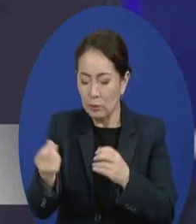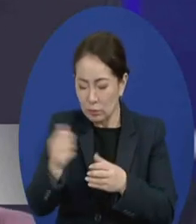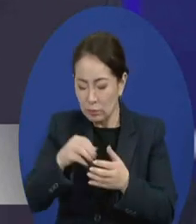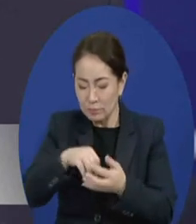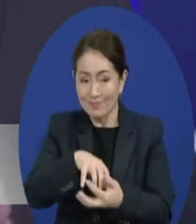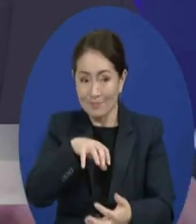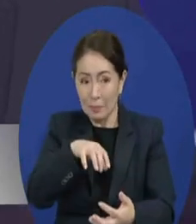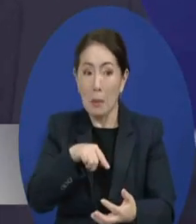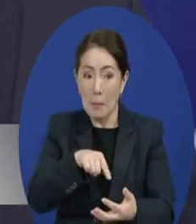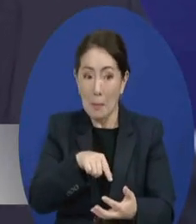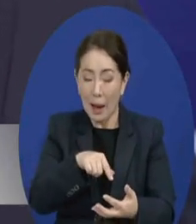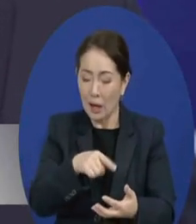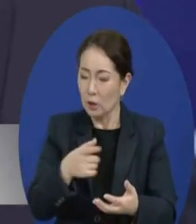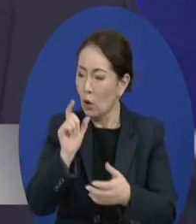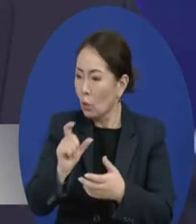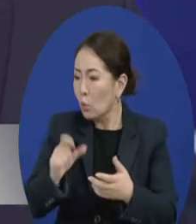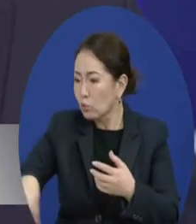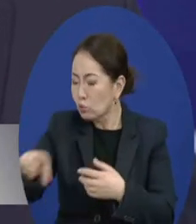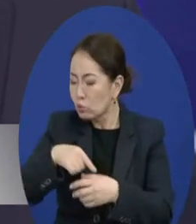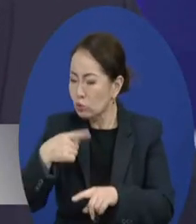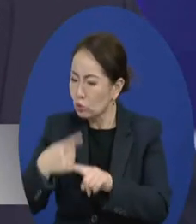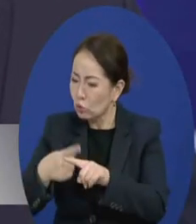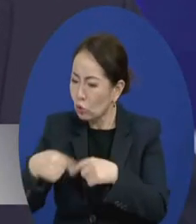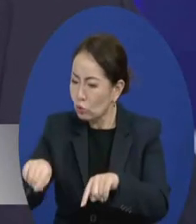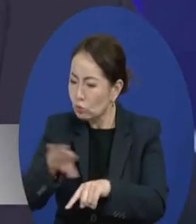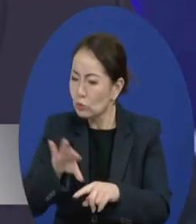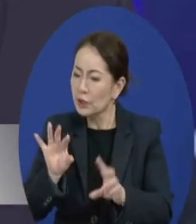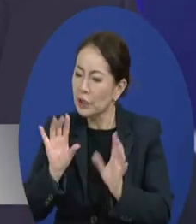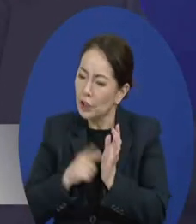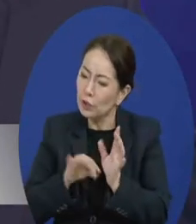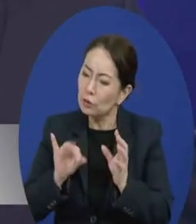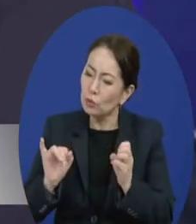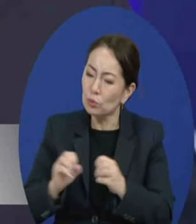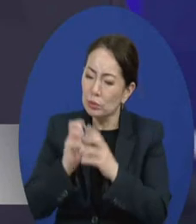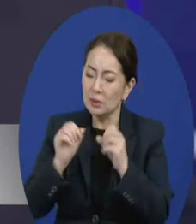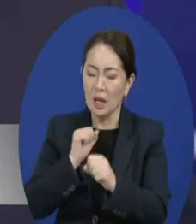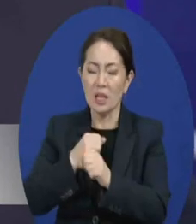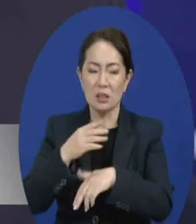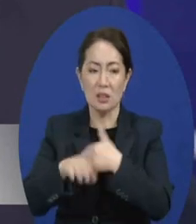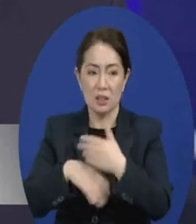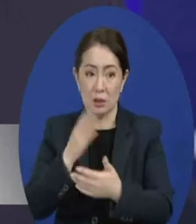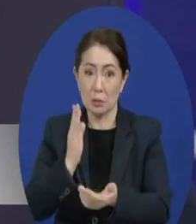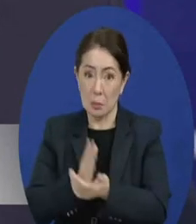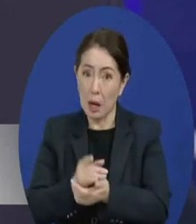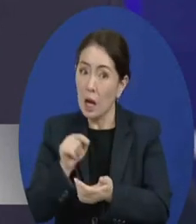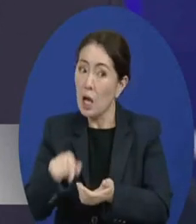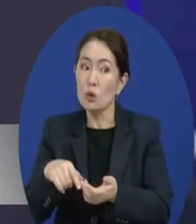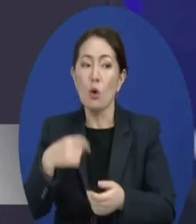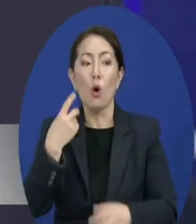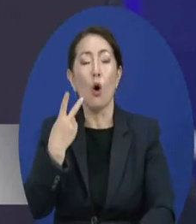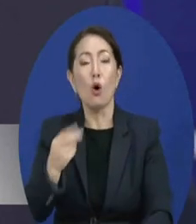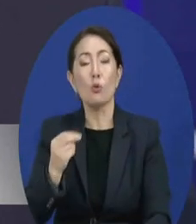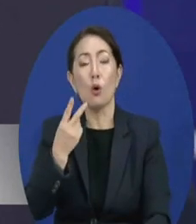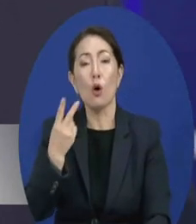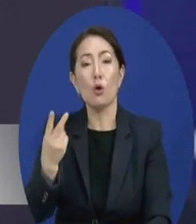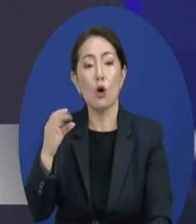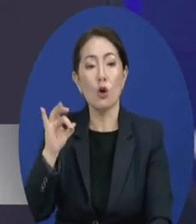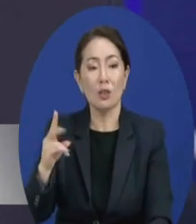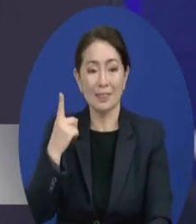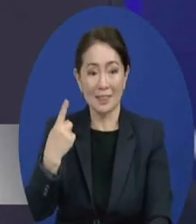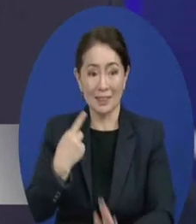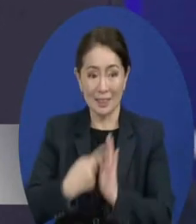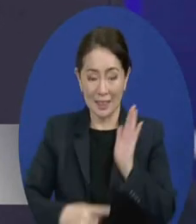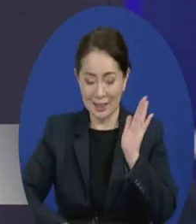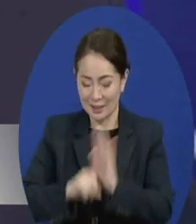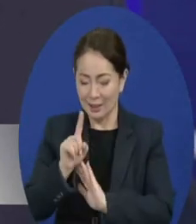татвараараа одоо яг тухайн орнууд татаа хийх ёстой хэрэгцээтэй ийм зүйлүүдээ хийгээд хийж байгаа. Энэ бол одоо 2022 оны 1 сараас